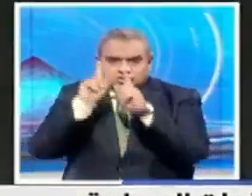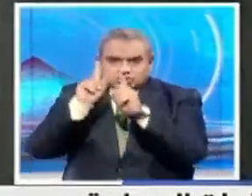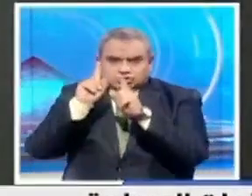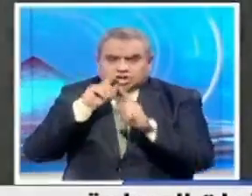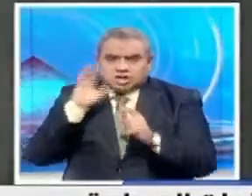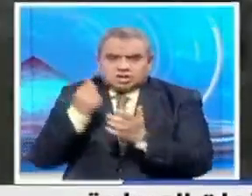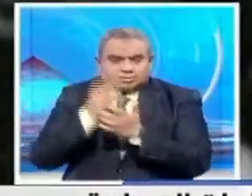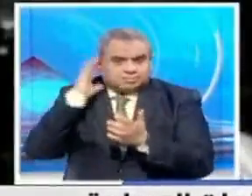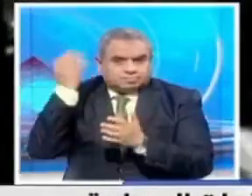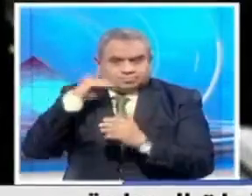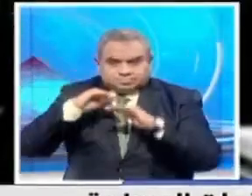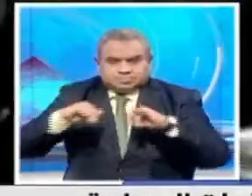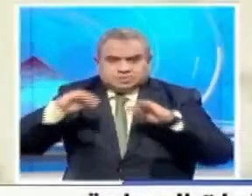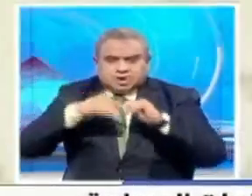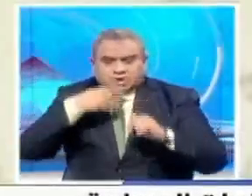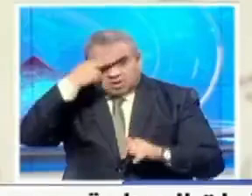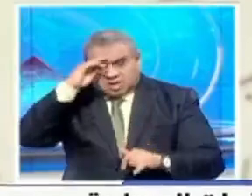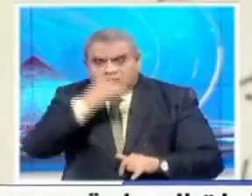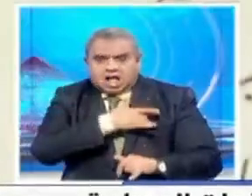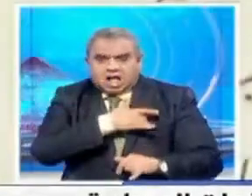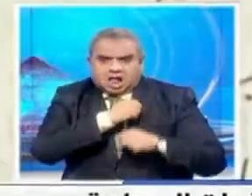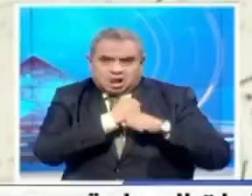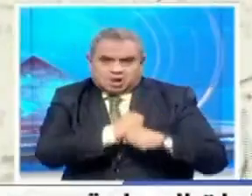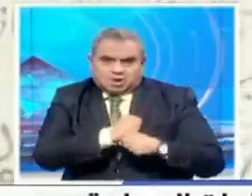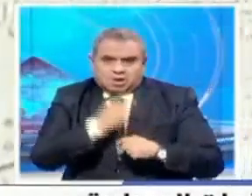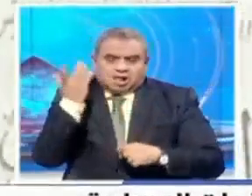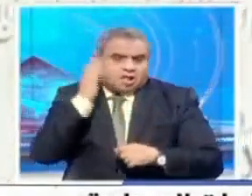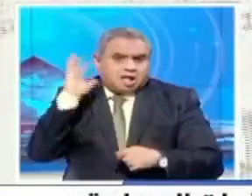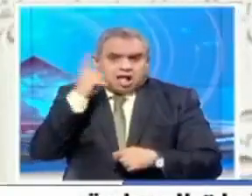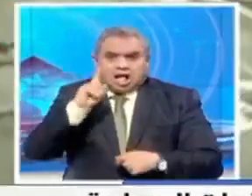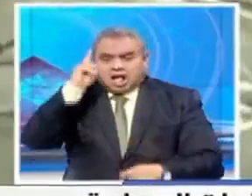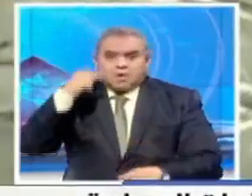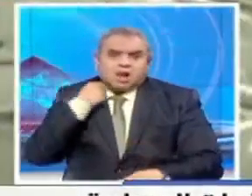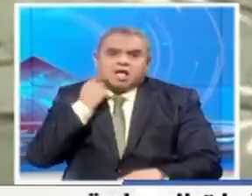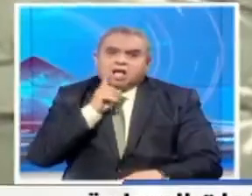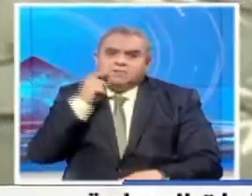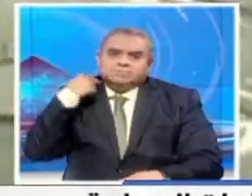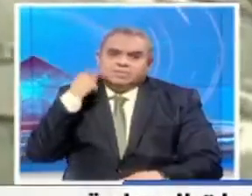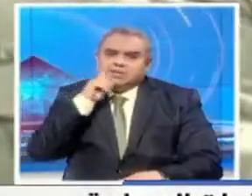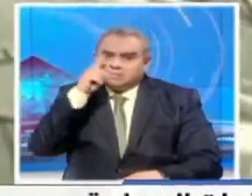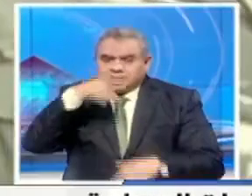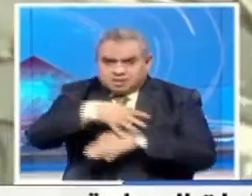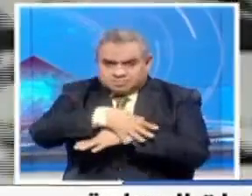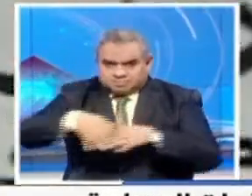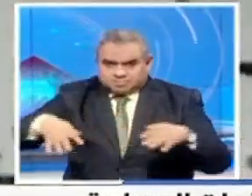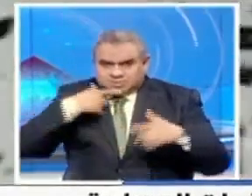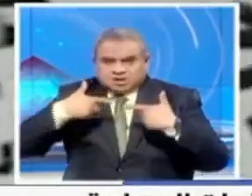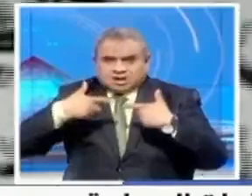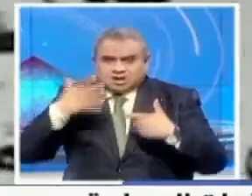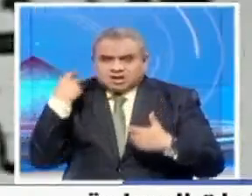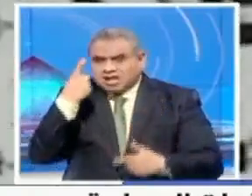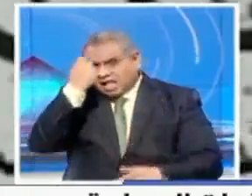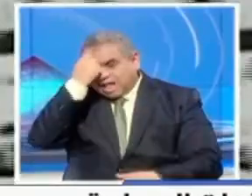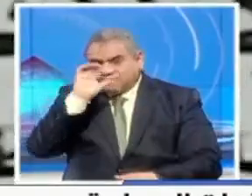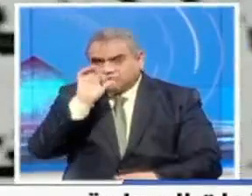يوم حفر في قلوب المصريين منذ استشهاد الفريق عبد المنعم رياض وقواته على جبهة القنال عام